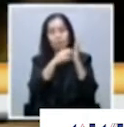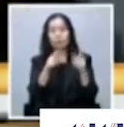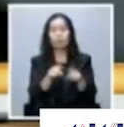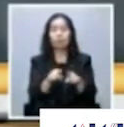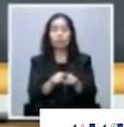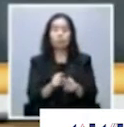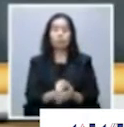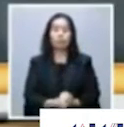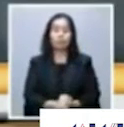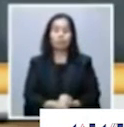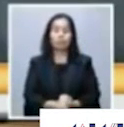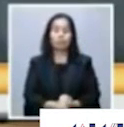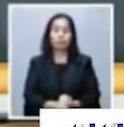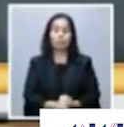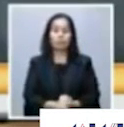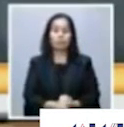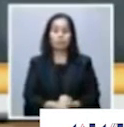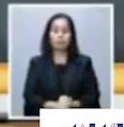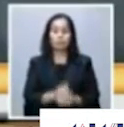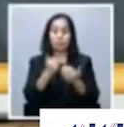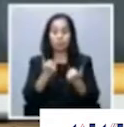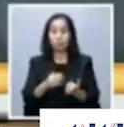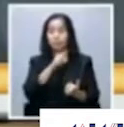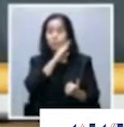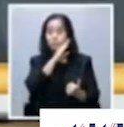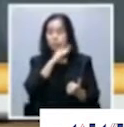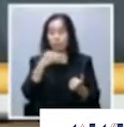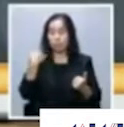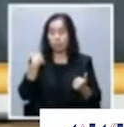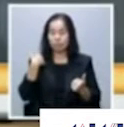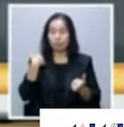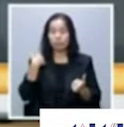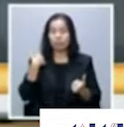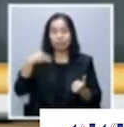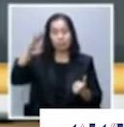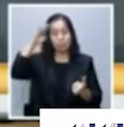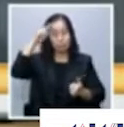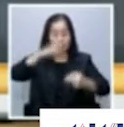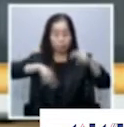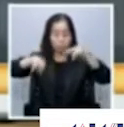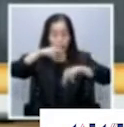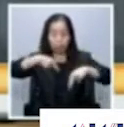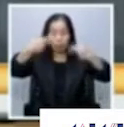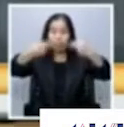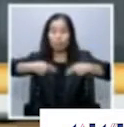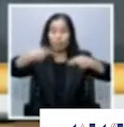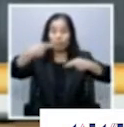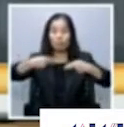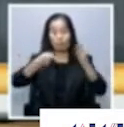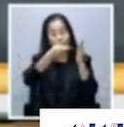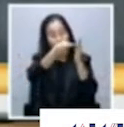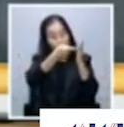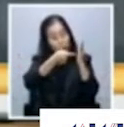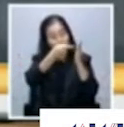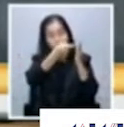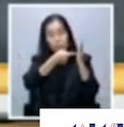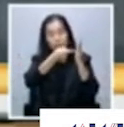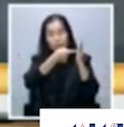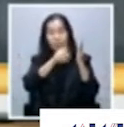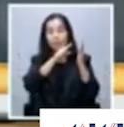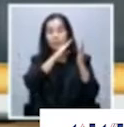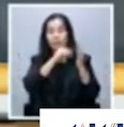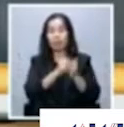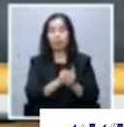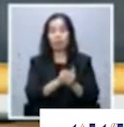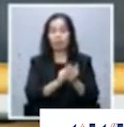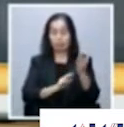ราะฉะนั้นวันนี้ถ้าหากว่าด่านทุกด่านยกตัวอย่างเช่นด่านสิงห์ขอนนั้นเนี่ยจริงๆประเทศไทยเ